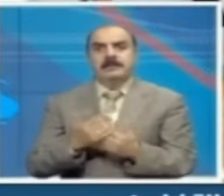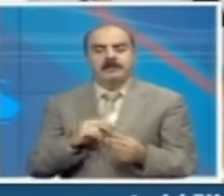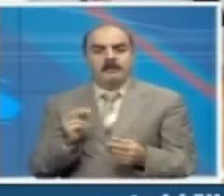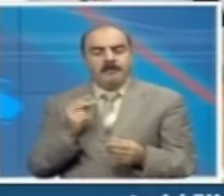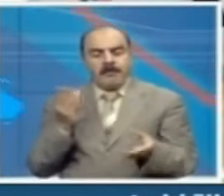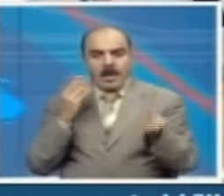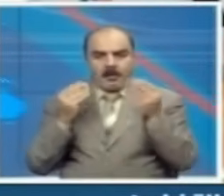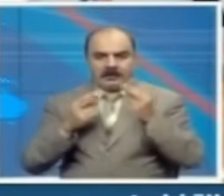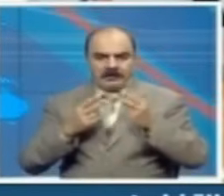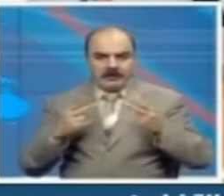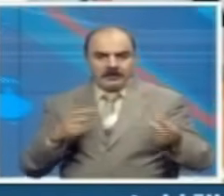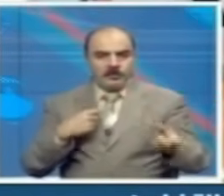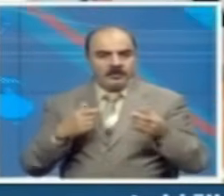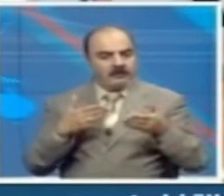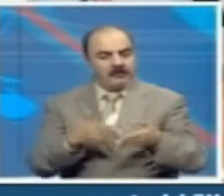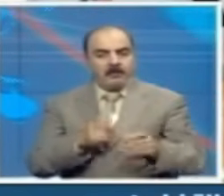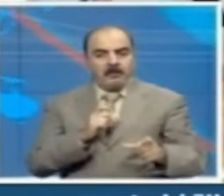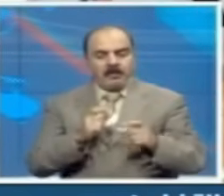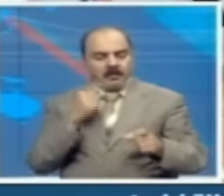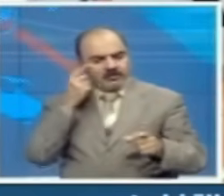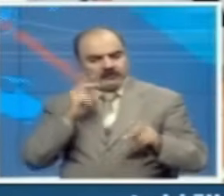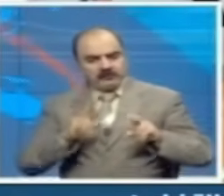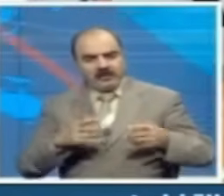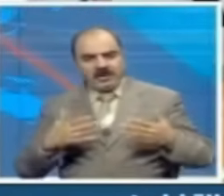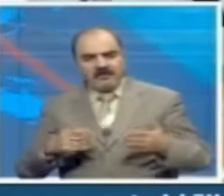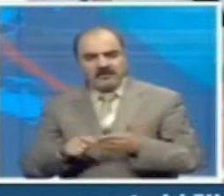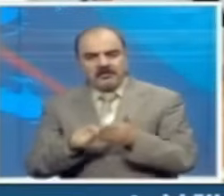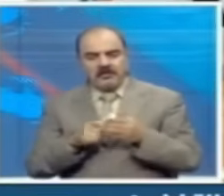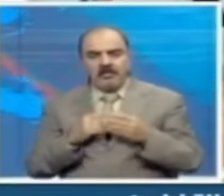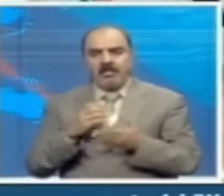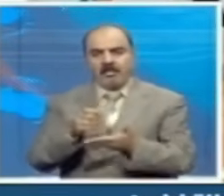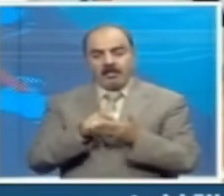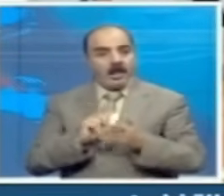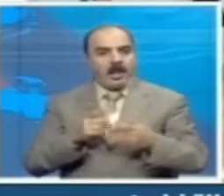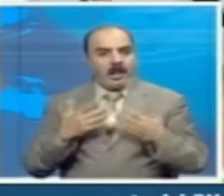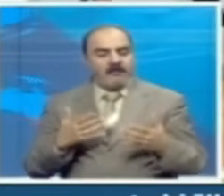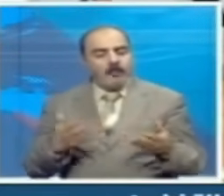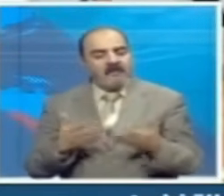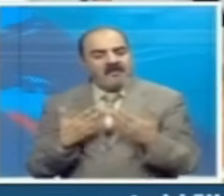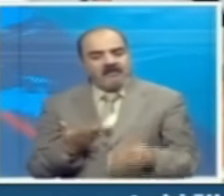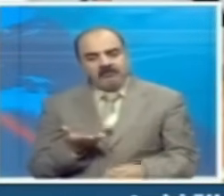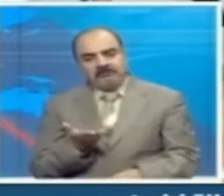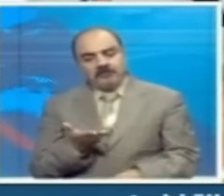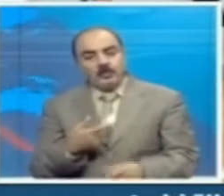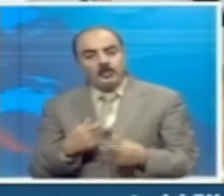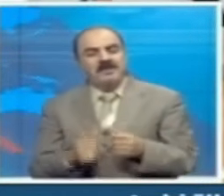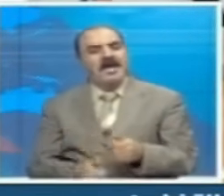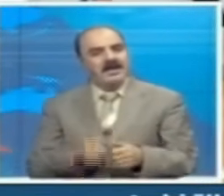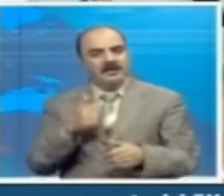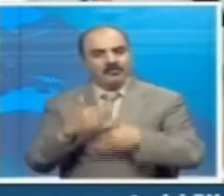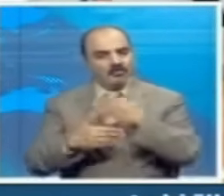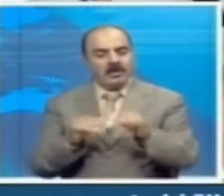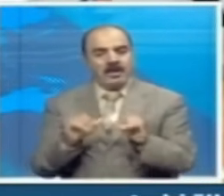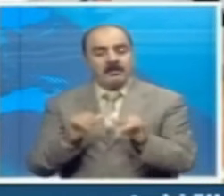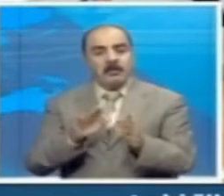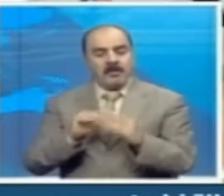المعلوماتية والتكنولوجية للبنك وتيسير إجراءات الشمول المالي والتعامل المصرفي الإلكتروني تماشيا